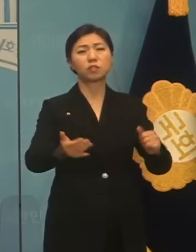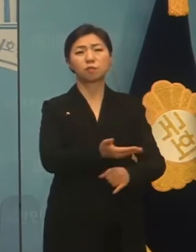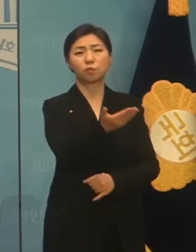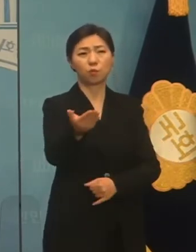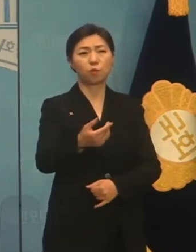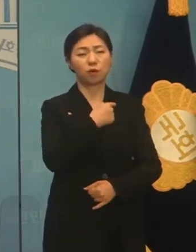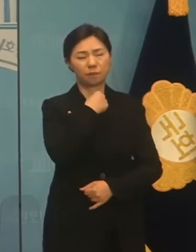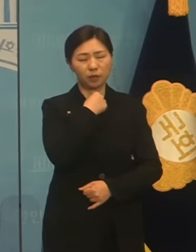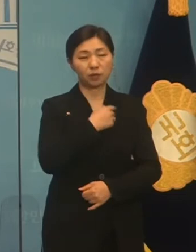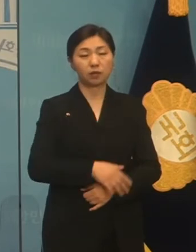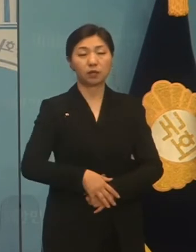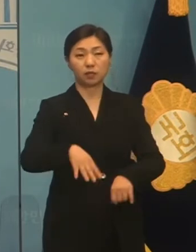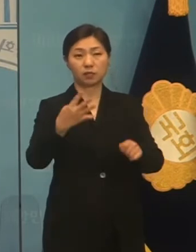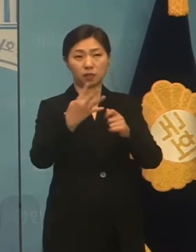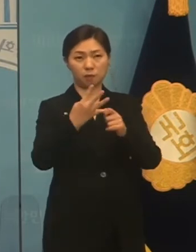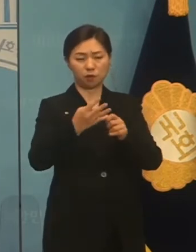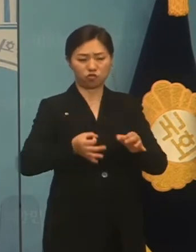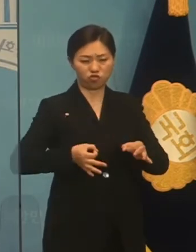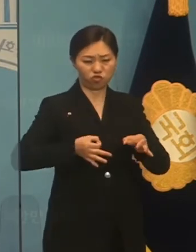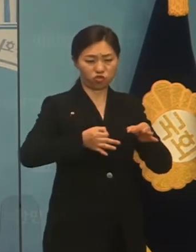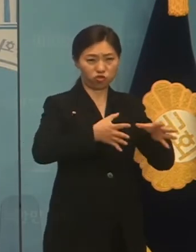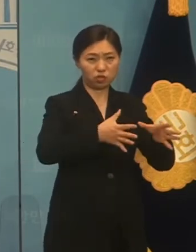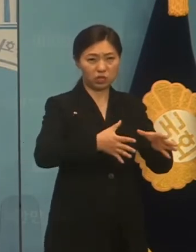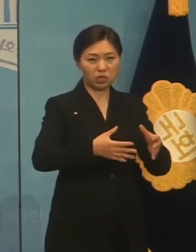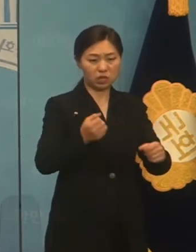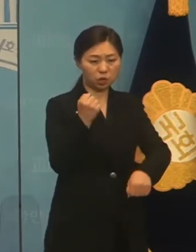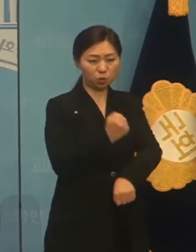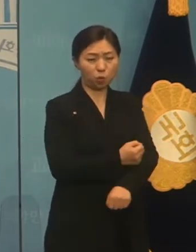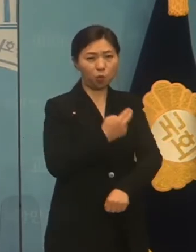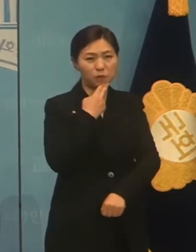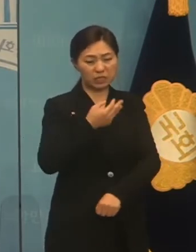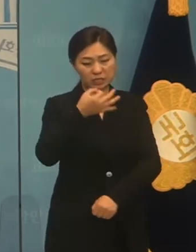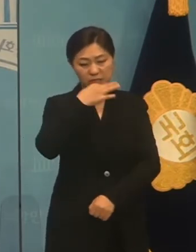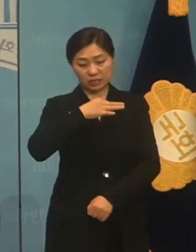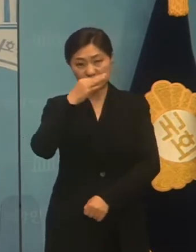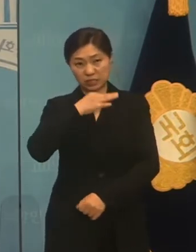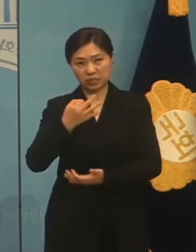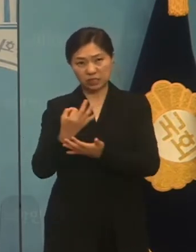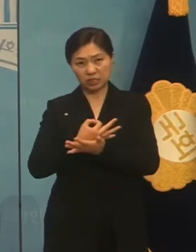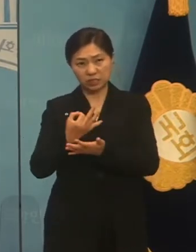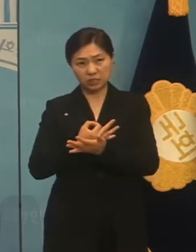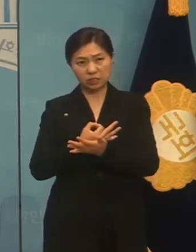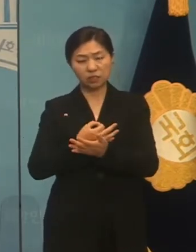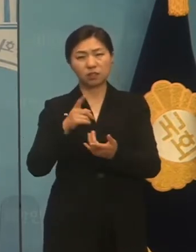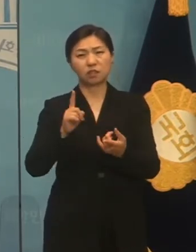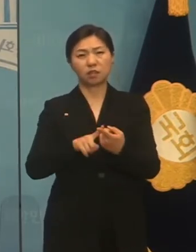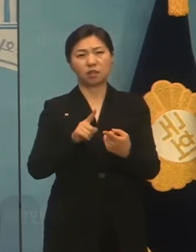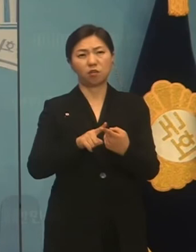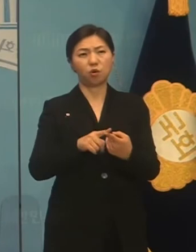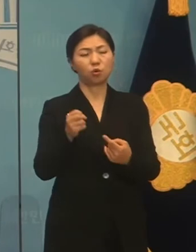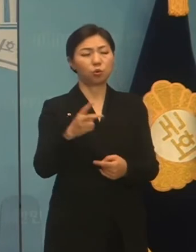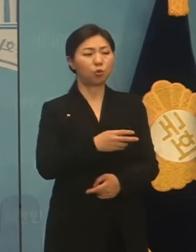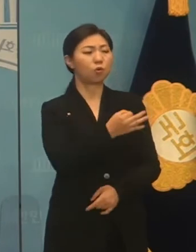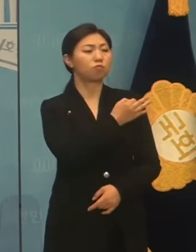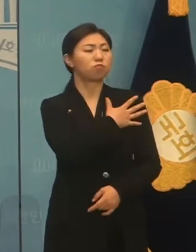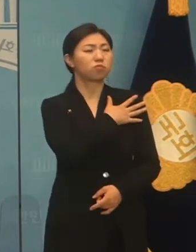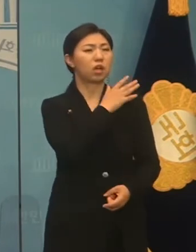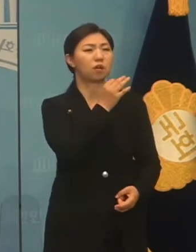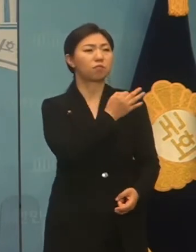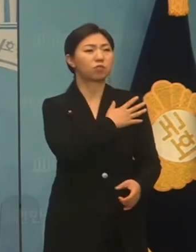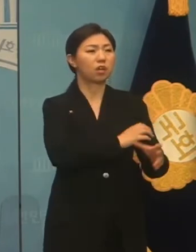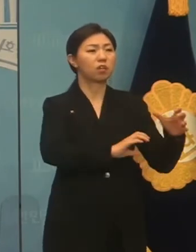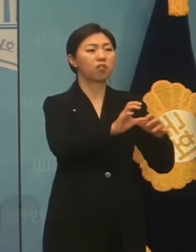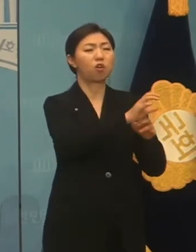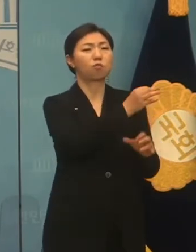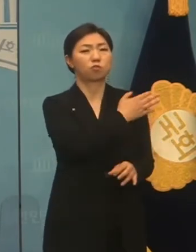넷째, 투기와 불로소득, 부익부 비리부를 양산하는 기득권 편향의